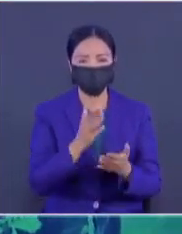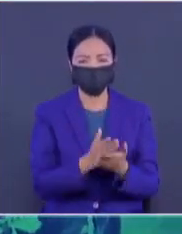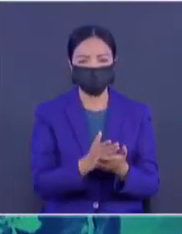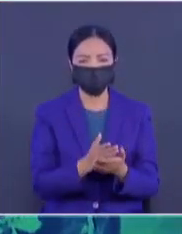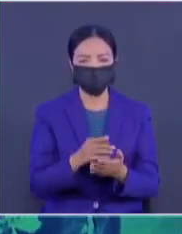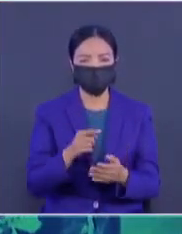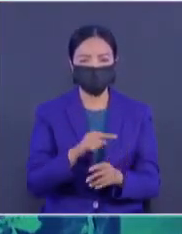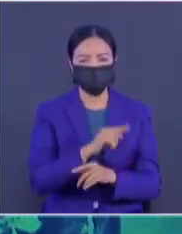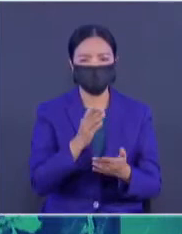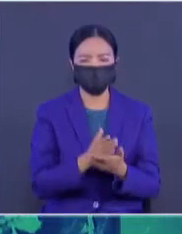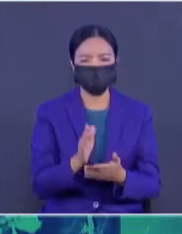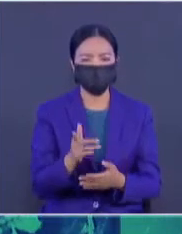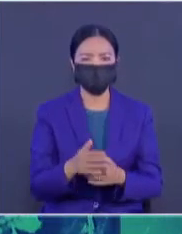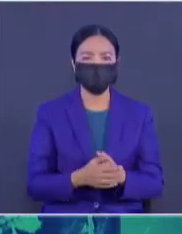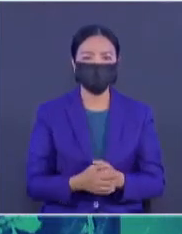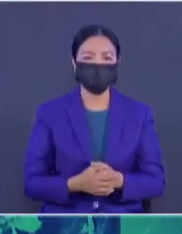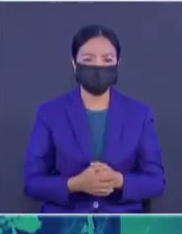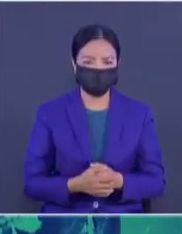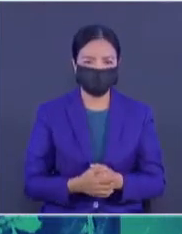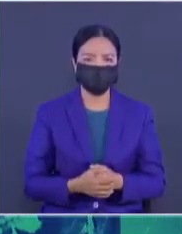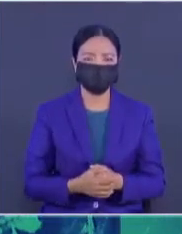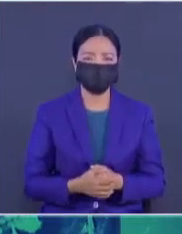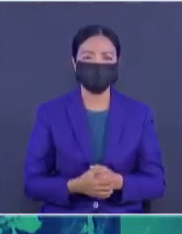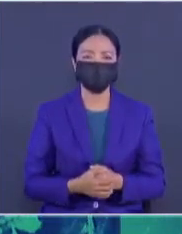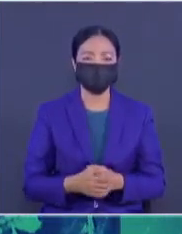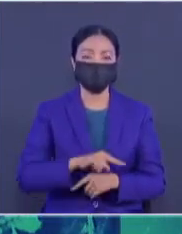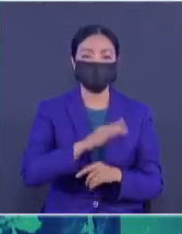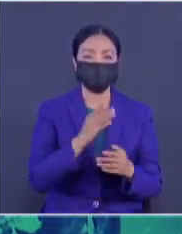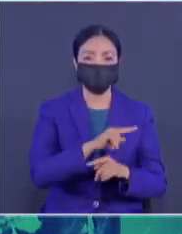ฤกษ์นะ ครับ เพราะว่าเขาจะไม่มีด่านเก็บตังค์เขาจะให้ผ่านเลยไม่มีคนภาค